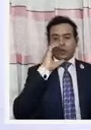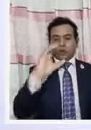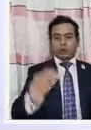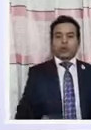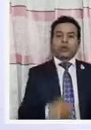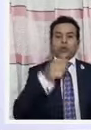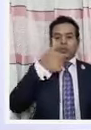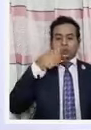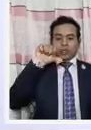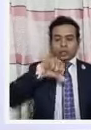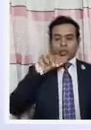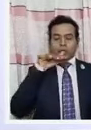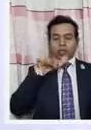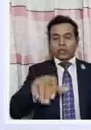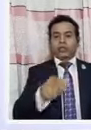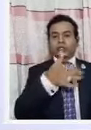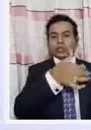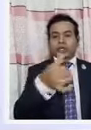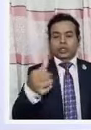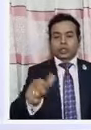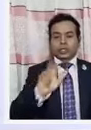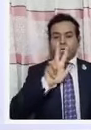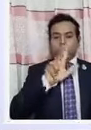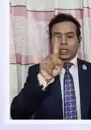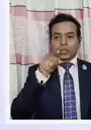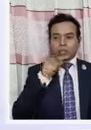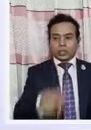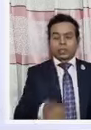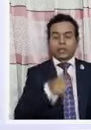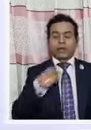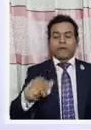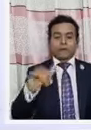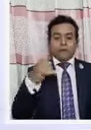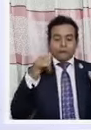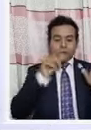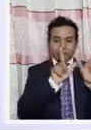96283টি এবং এ পর্যন্ত ফোন কল গ্রহণ করা হয়েছে